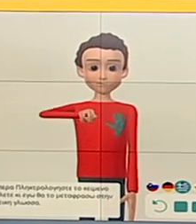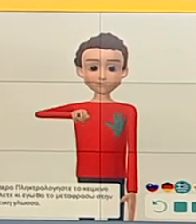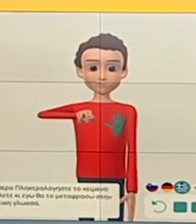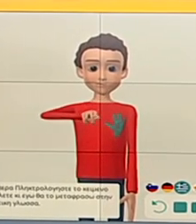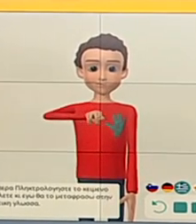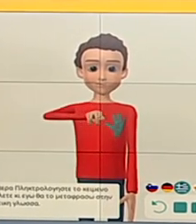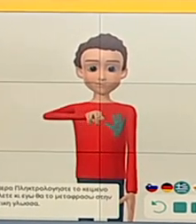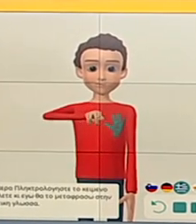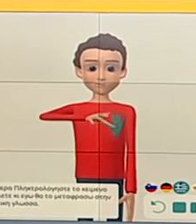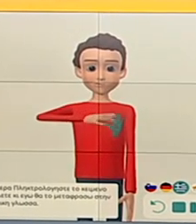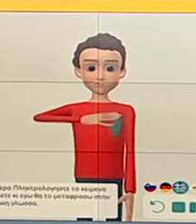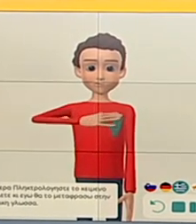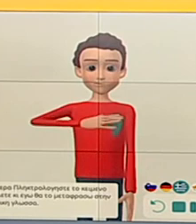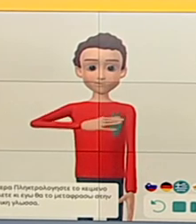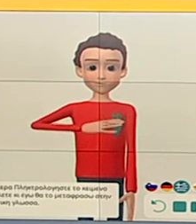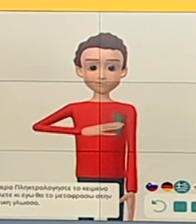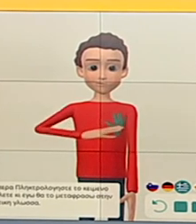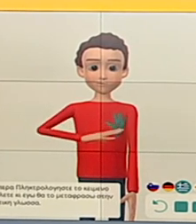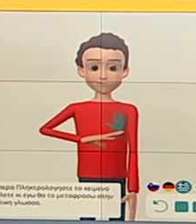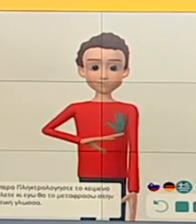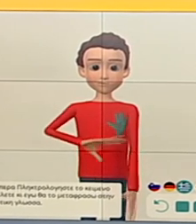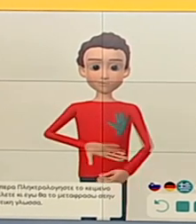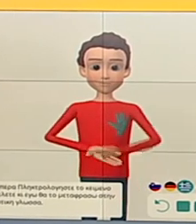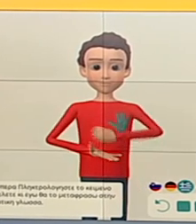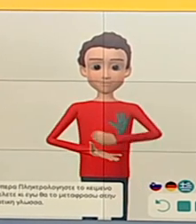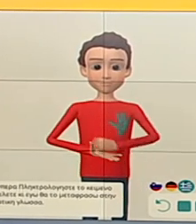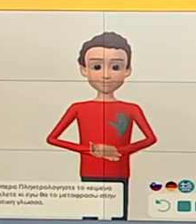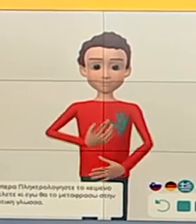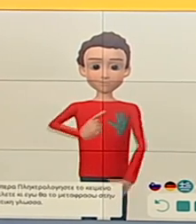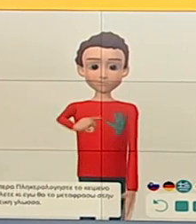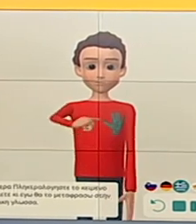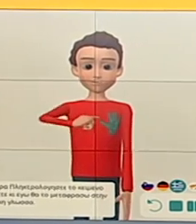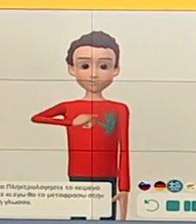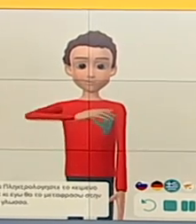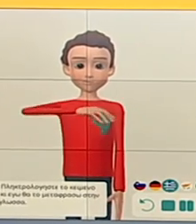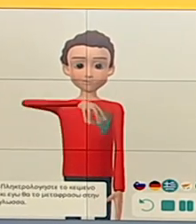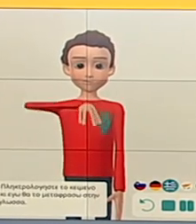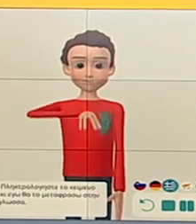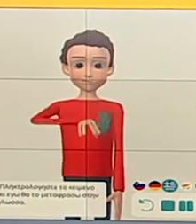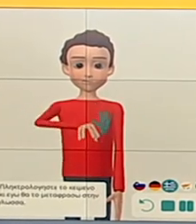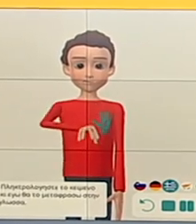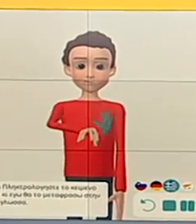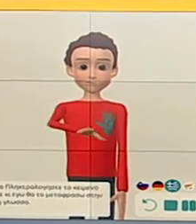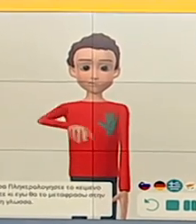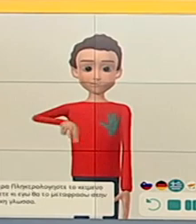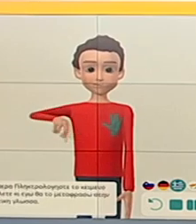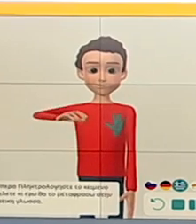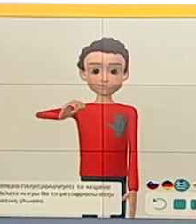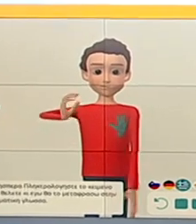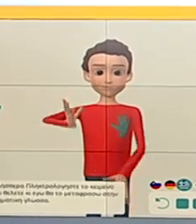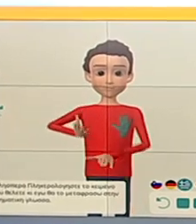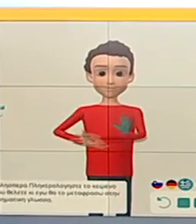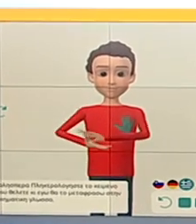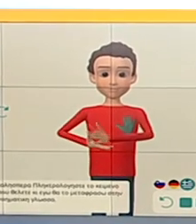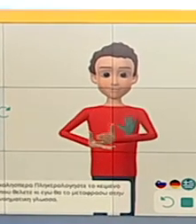δημιουργήθηκε από έναν διδακτορικό μας φοιτητή, τον Κώστα τον Κορναράκη, ο οποίος είναι κουφός. Έχει πάρει το πτυχίο του